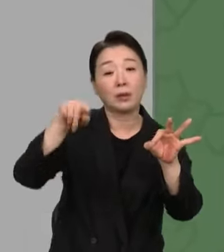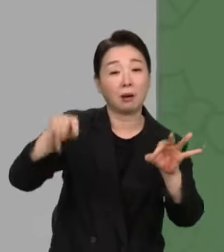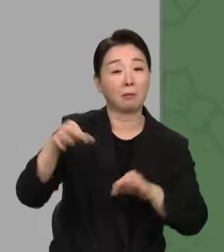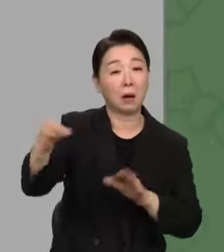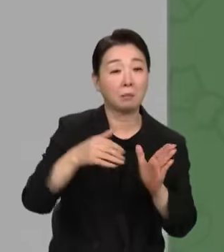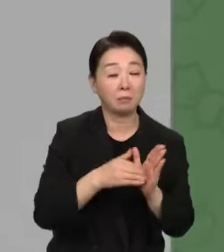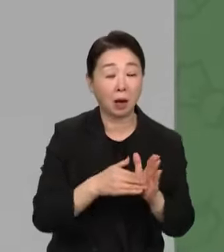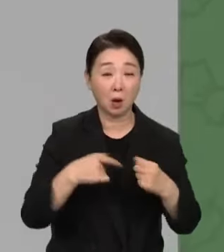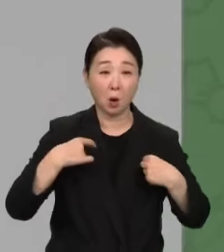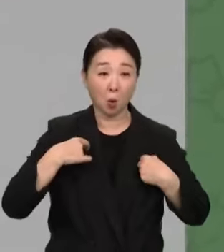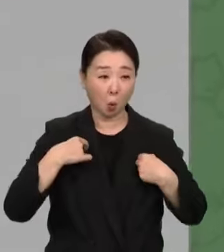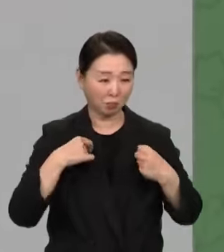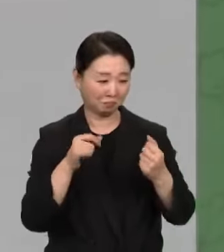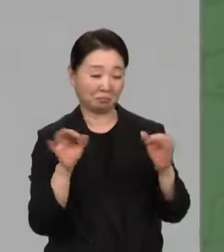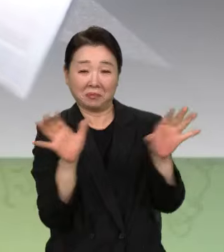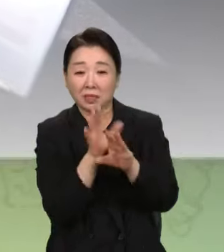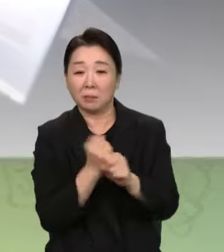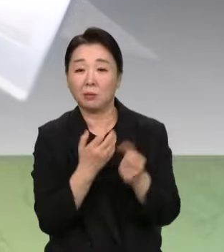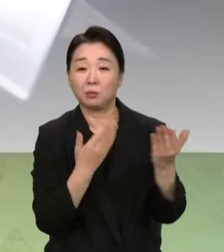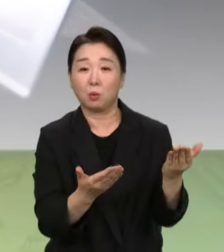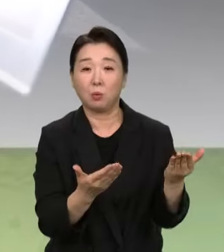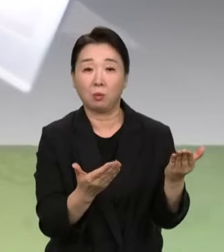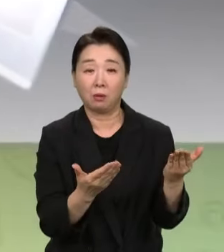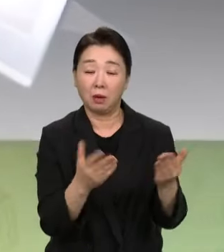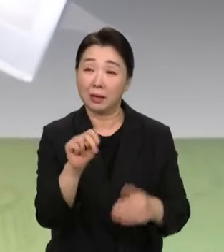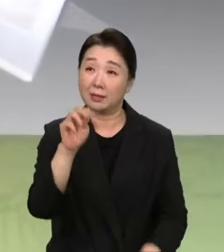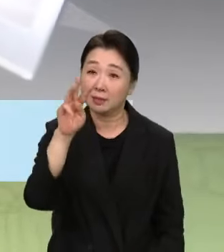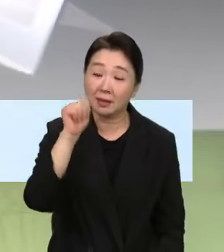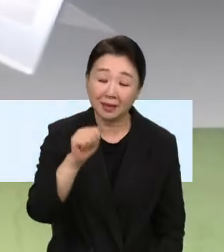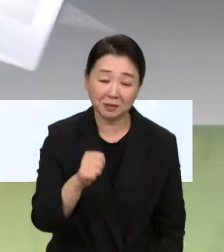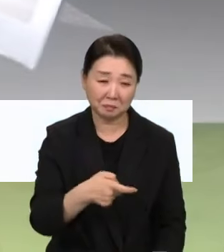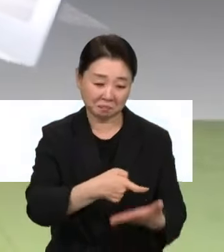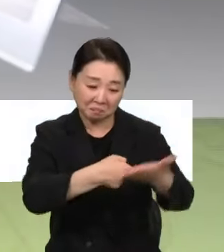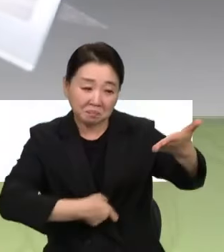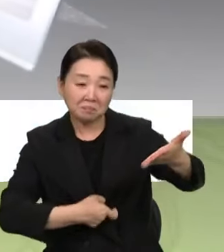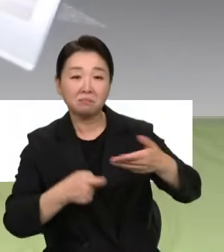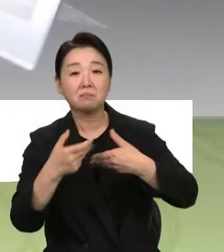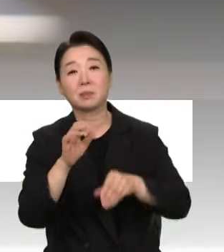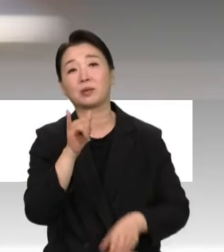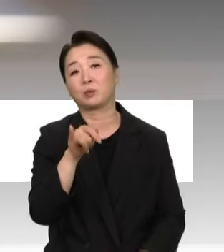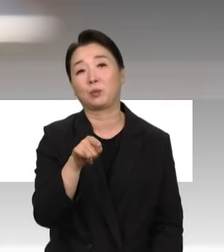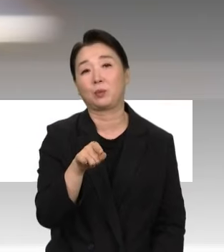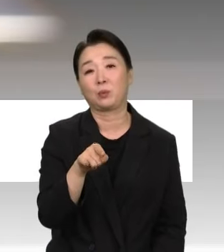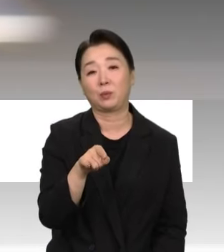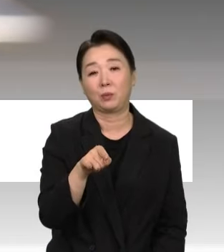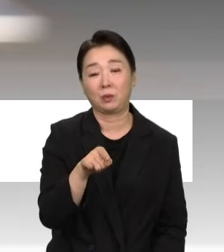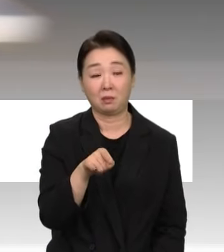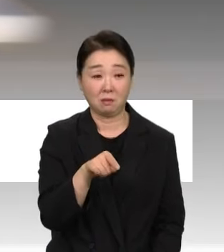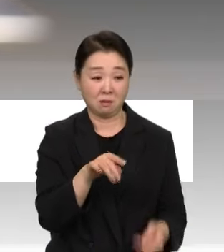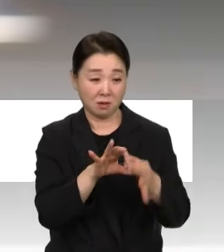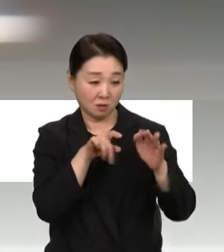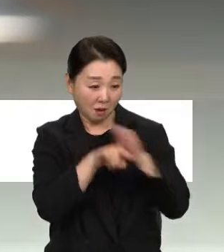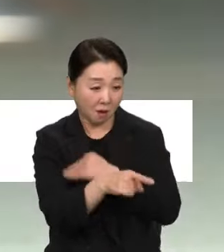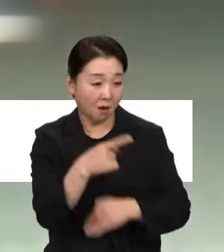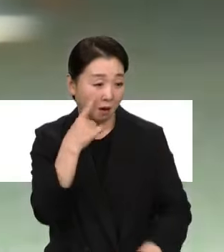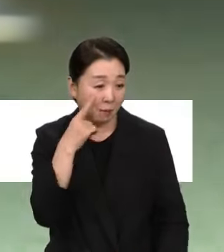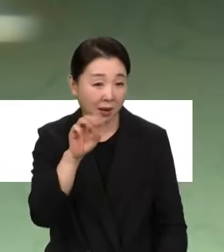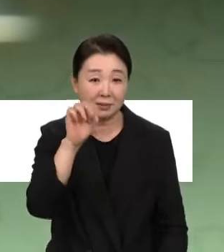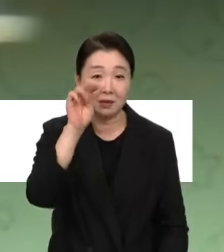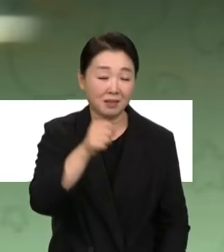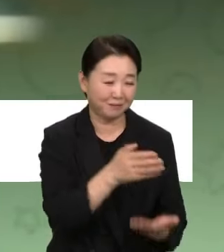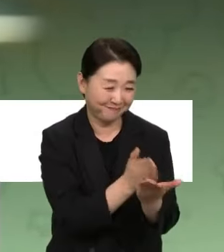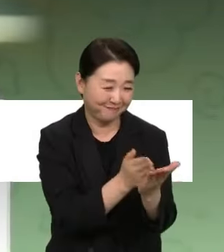옷을 제거해 준다고도 소개합니다 소셜 미디어를 해킹해 주는 방도 있습니다 접속하면 소셜 미디어